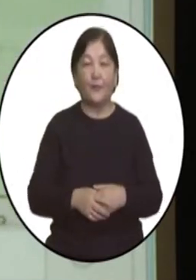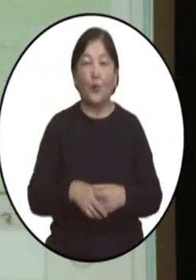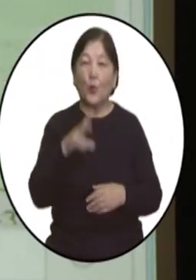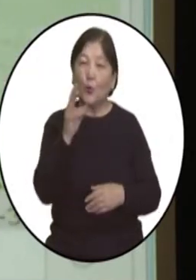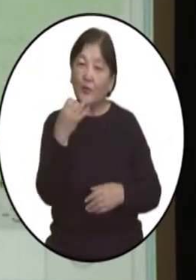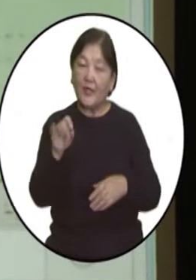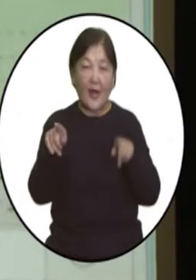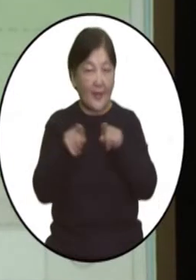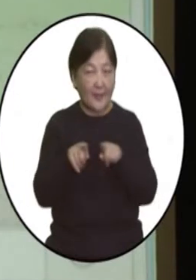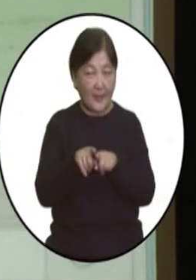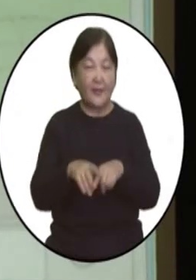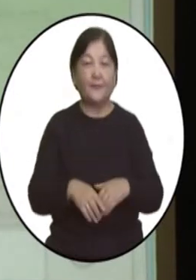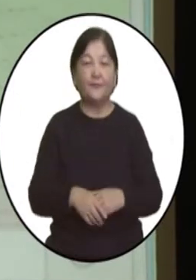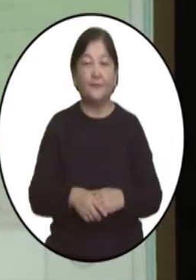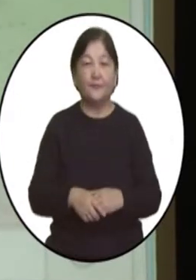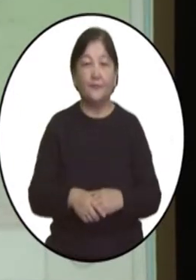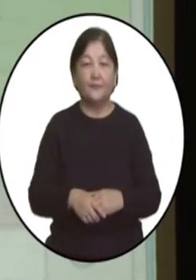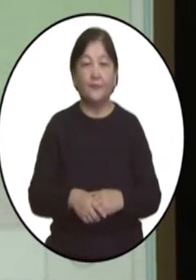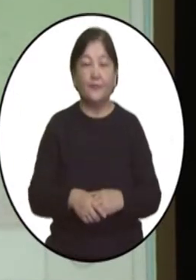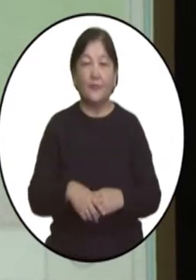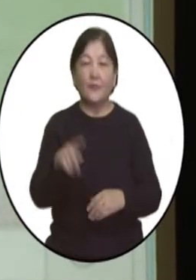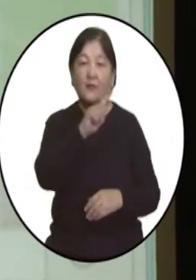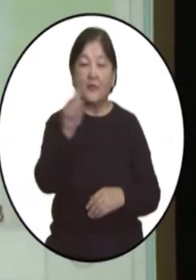үүнтэй адилхан. За Z